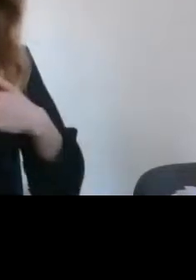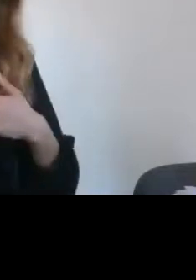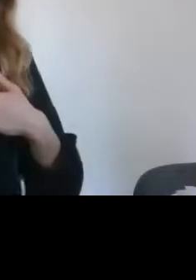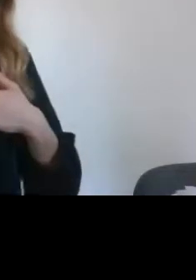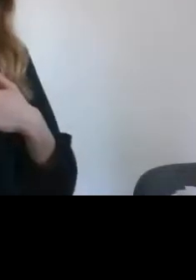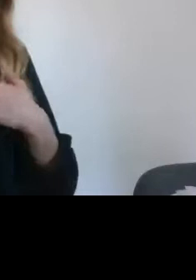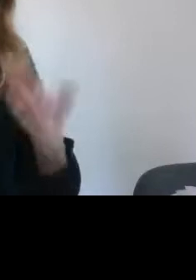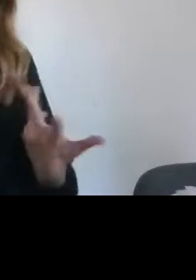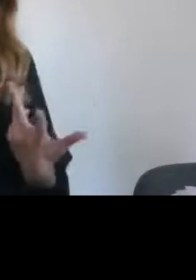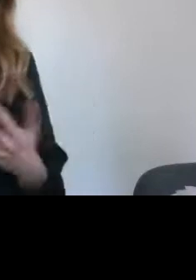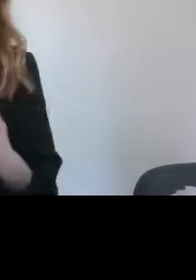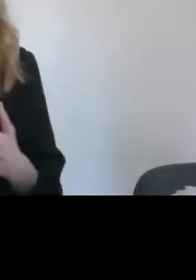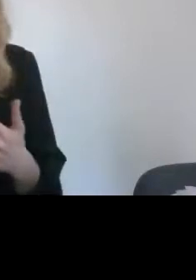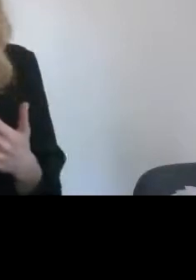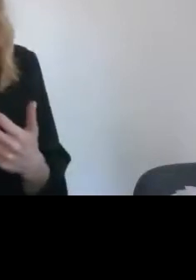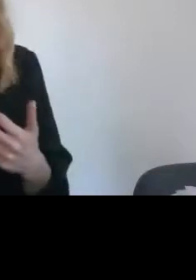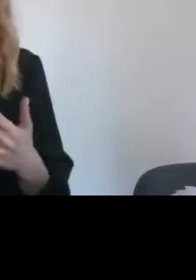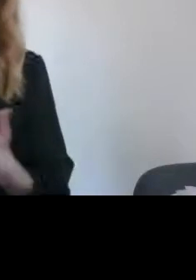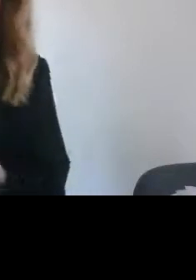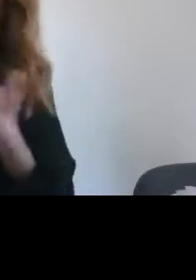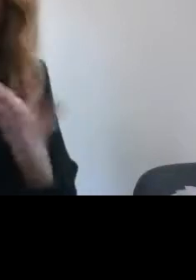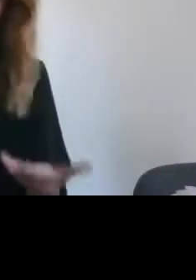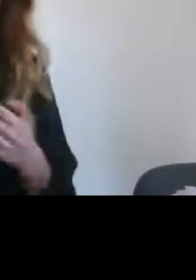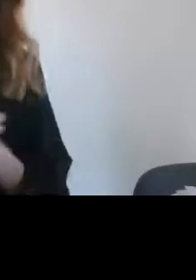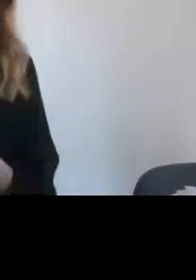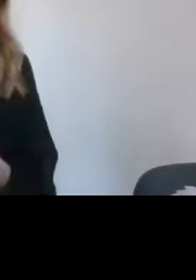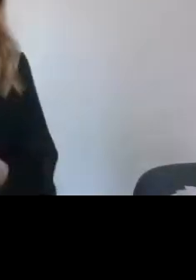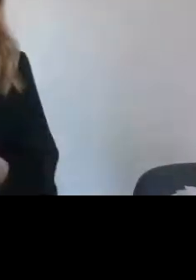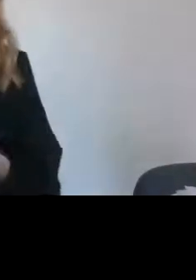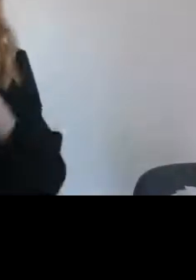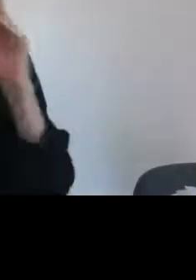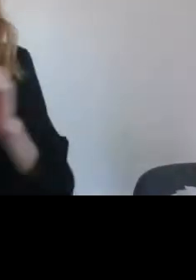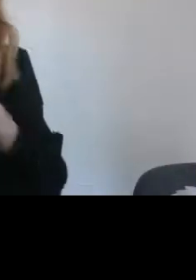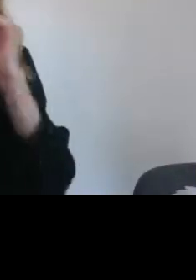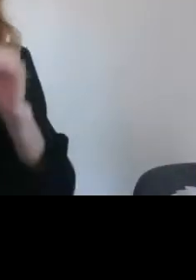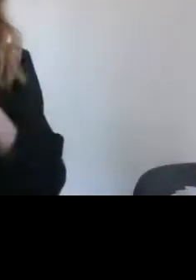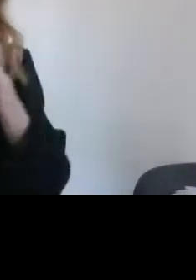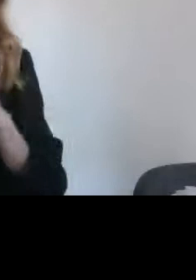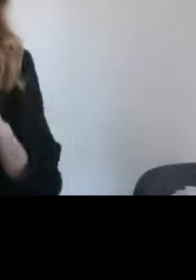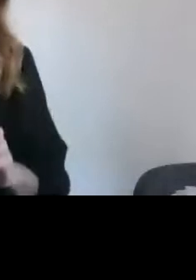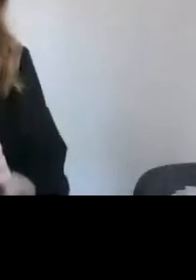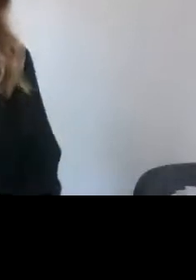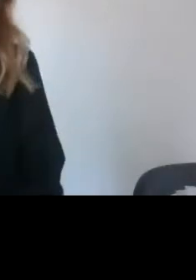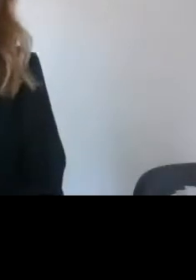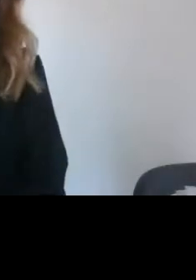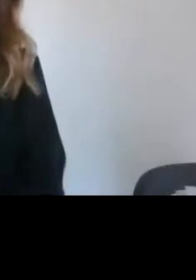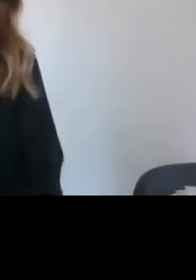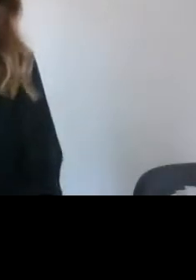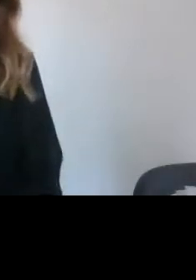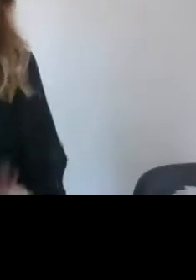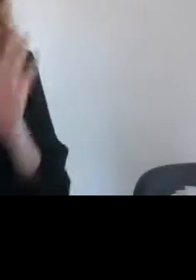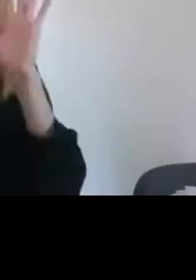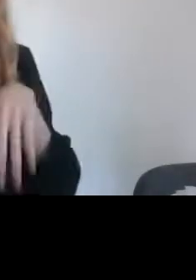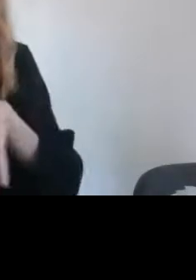Σας υπενθυμίζω ότι οι ερωτήσεις προς την ομιλήτριά μας θα γίνουν στο τέλος της ομιλίας της, αλλά μπορείτε να τις προετοιμάζετε καθ' όλη